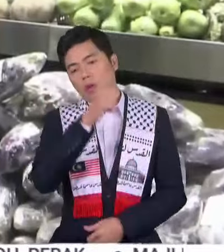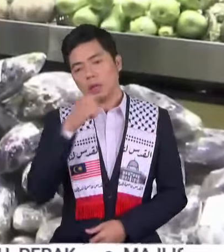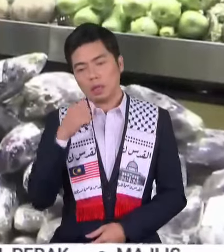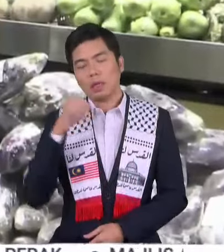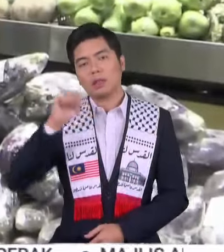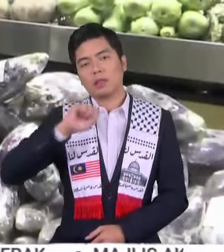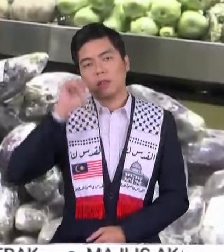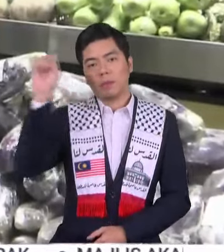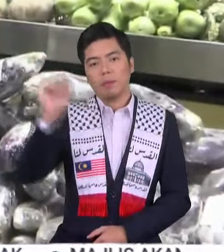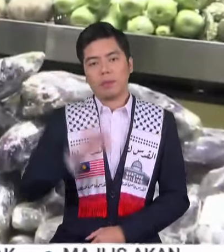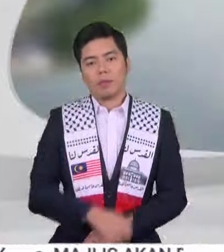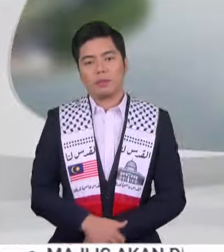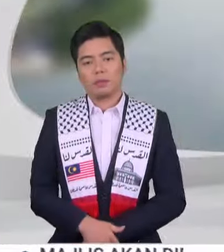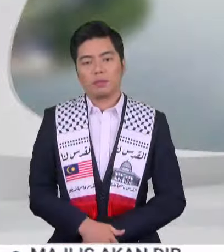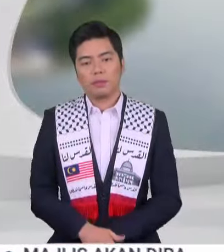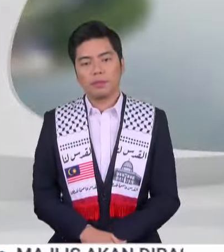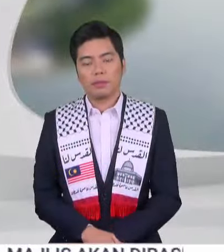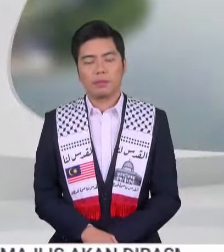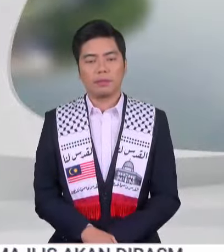di Sabah.